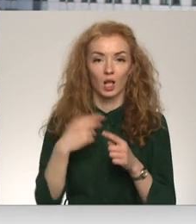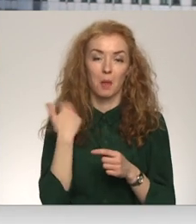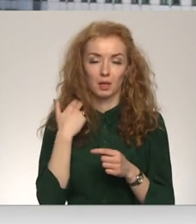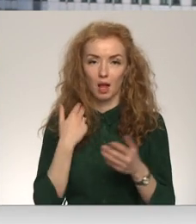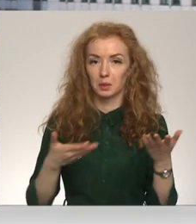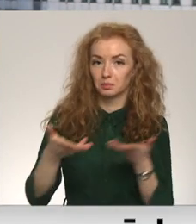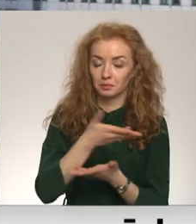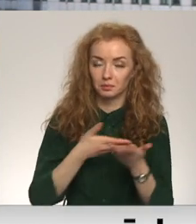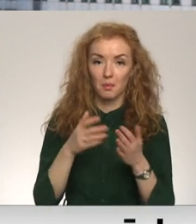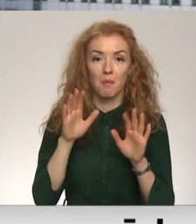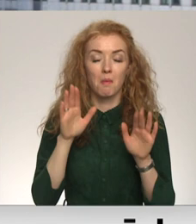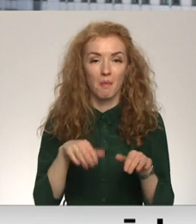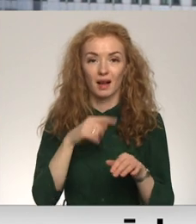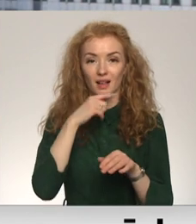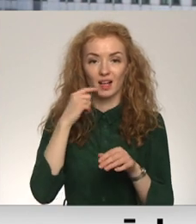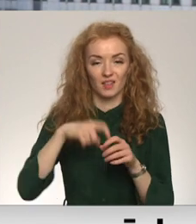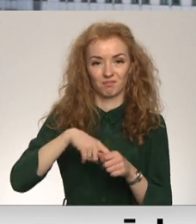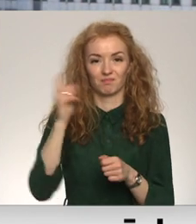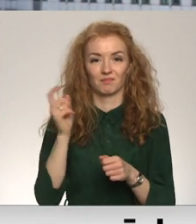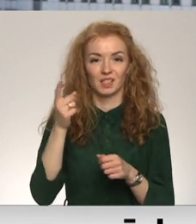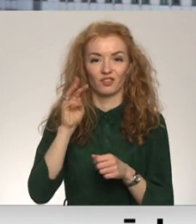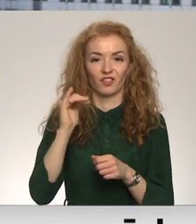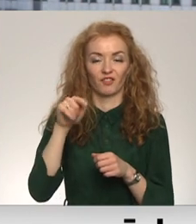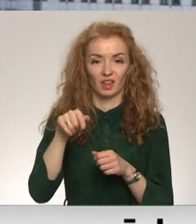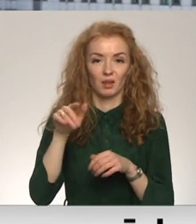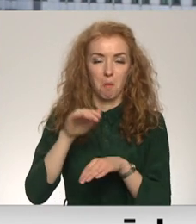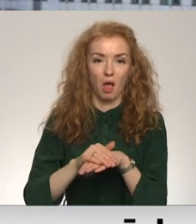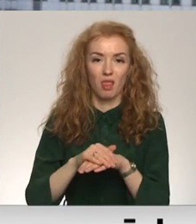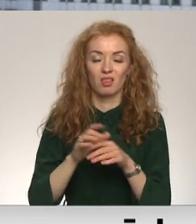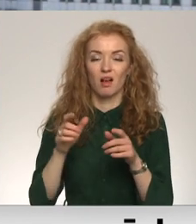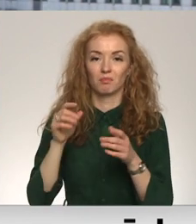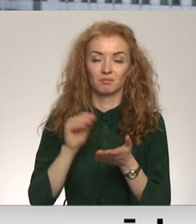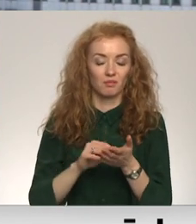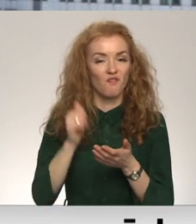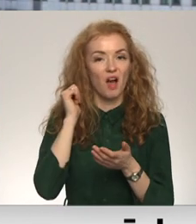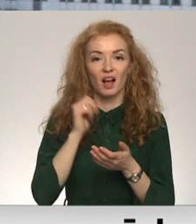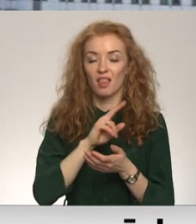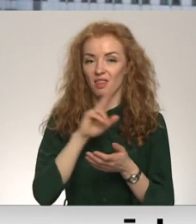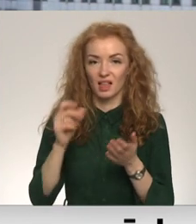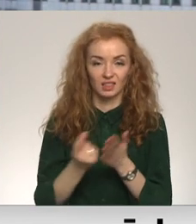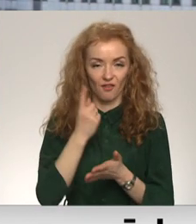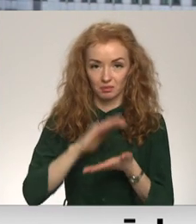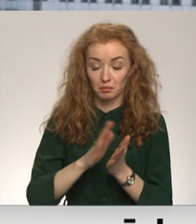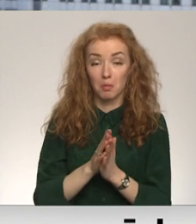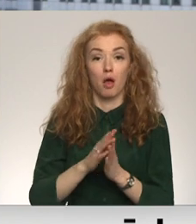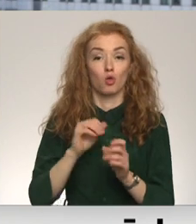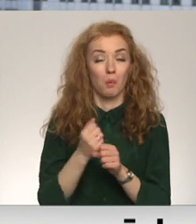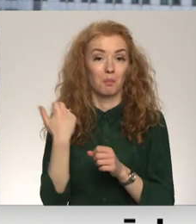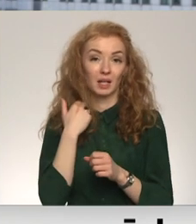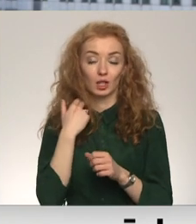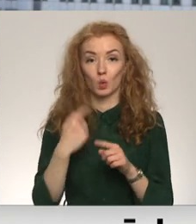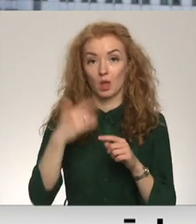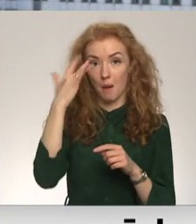Krievijas atslēgšanu no SWIFT norēķina sistēmas eiropiešiem tomēr neizdevās vakar vienoties, lai gan briti un arī amerikāņi šo ideju